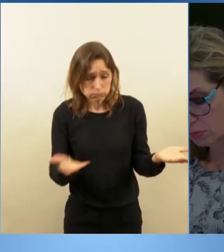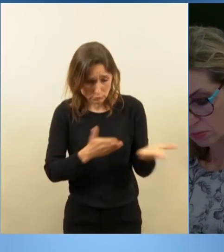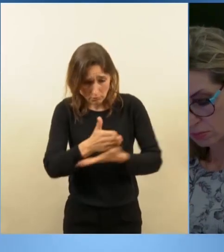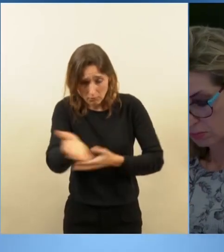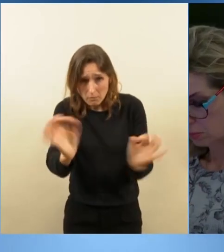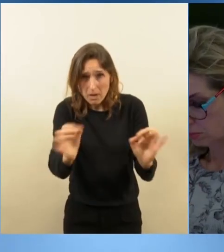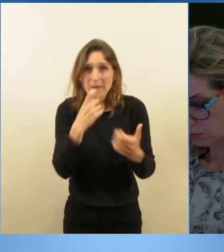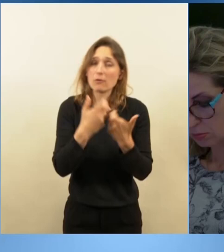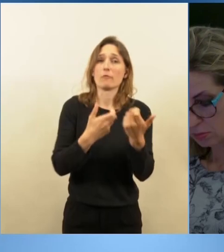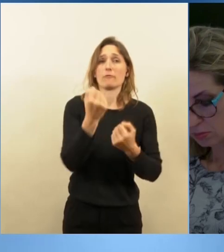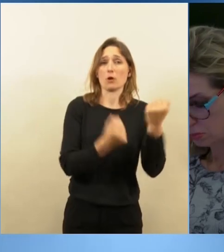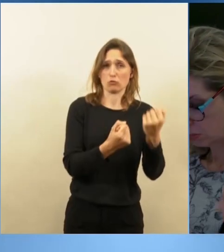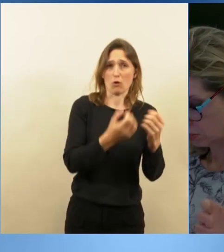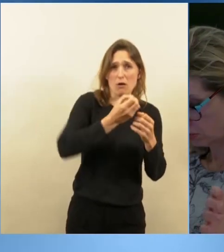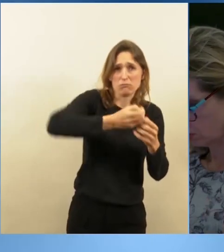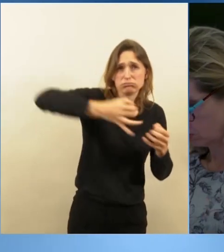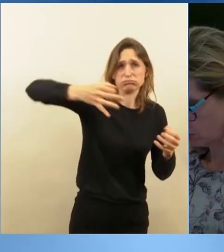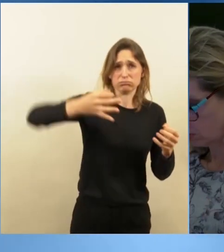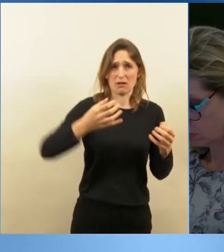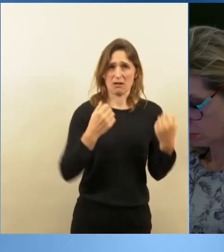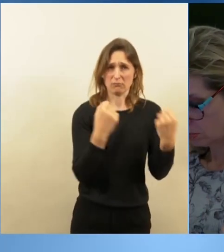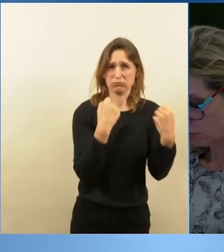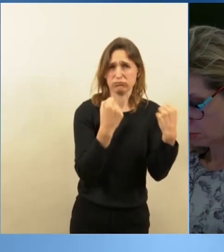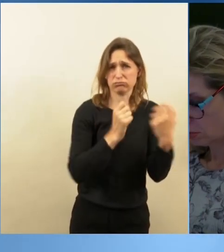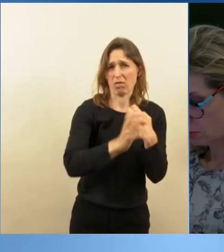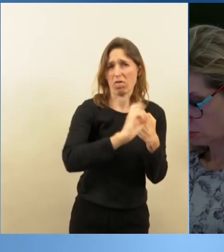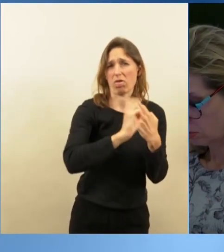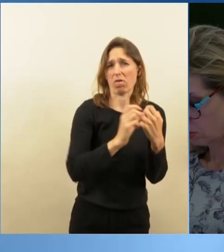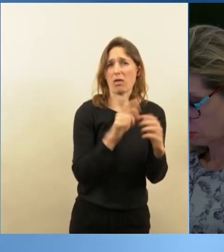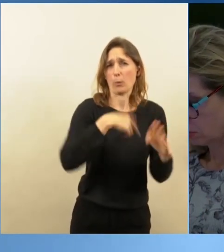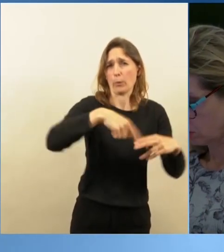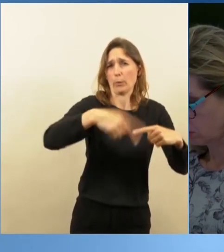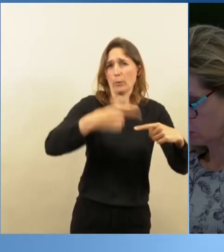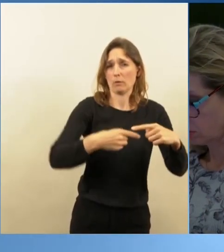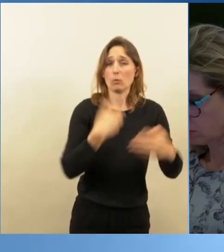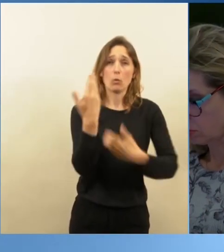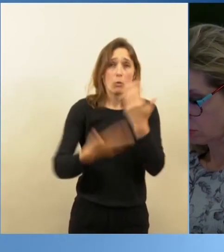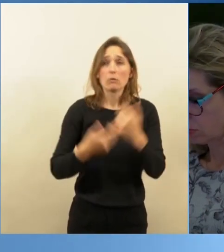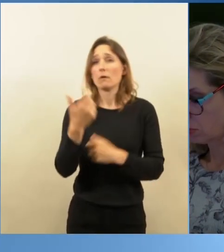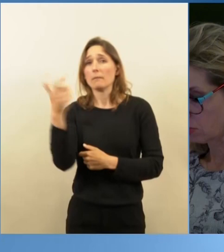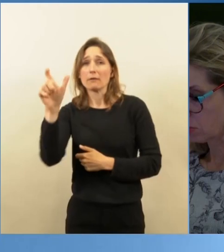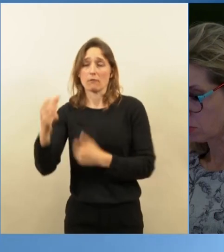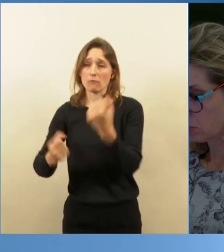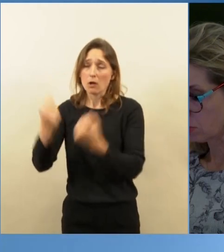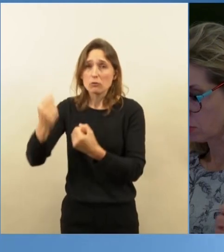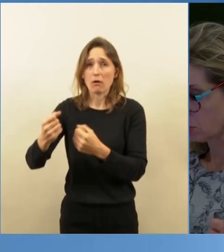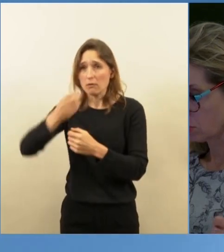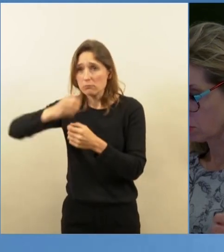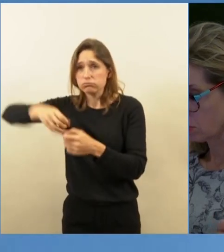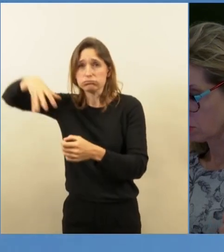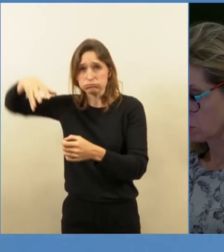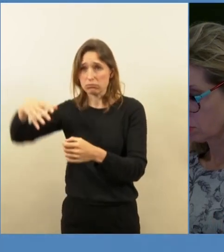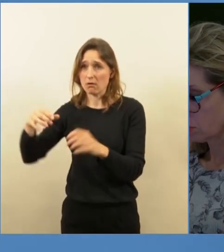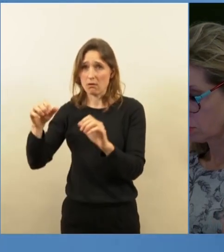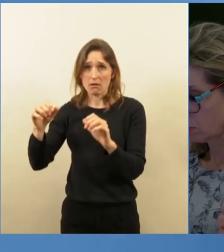qui roule qui pollue peu qui roule beaucoup un pays un véhicule d'une personne très modeste qui pollue beaucoup et qui roule presque